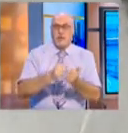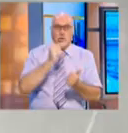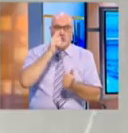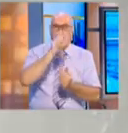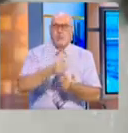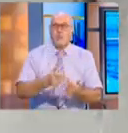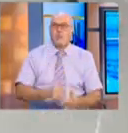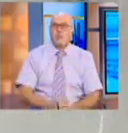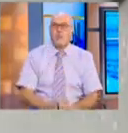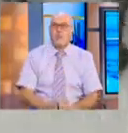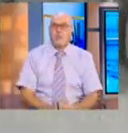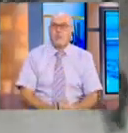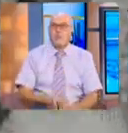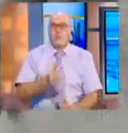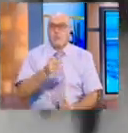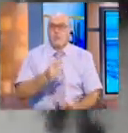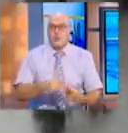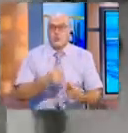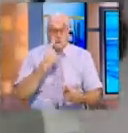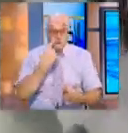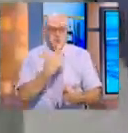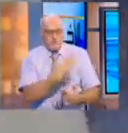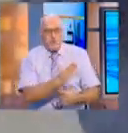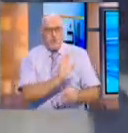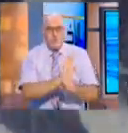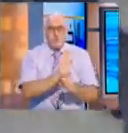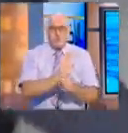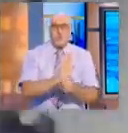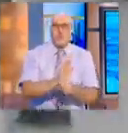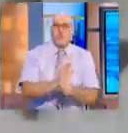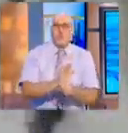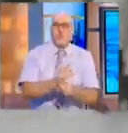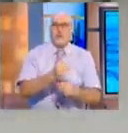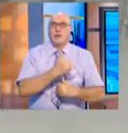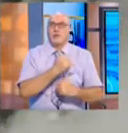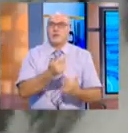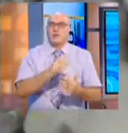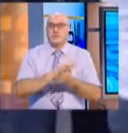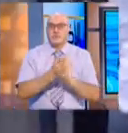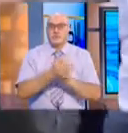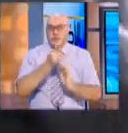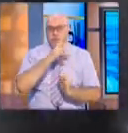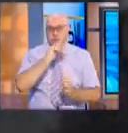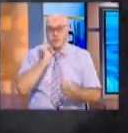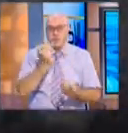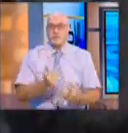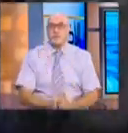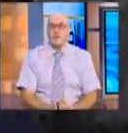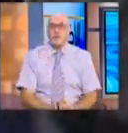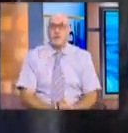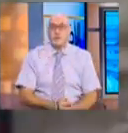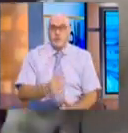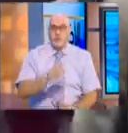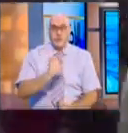قيل فإن البعرة تدل على البعير، وتاريخ تكوين هذا الجيش يدلل عن طبيعته الفاقدة